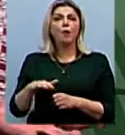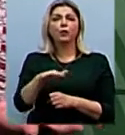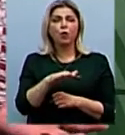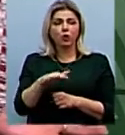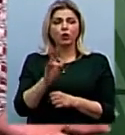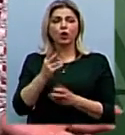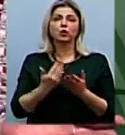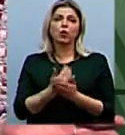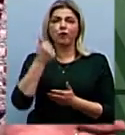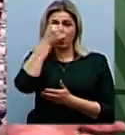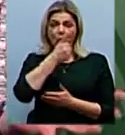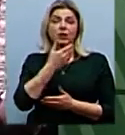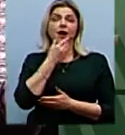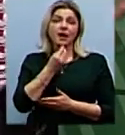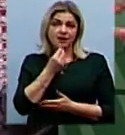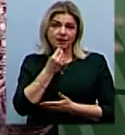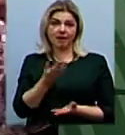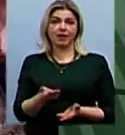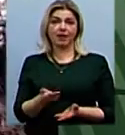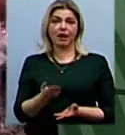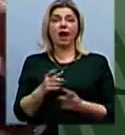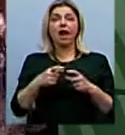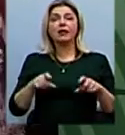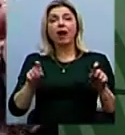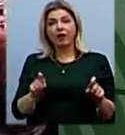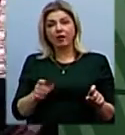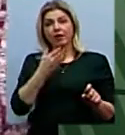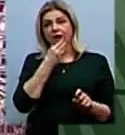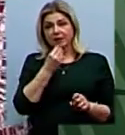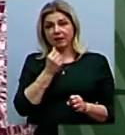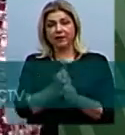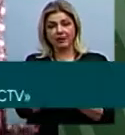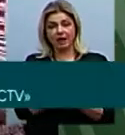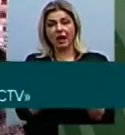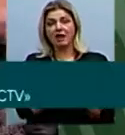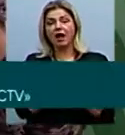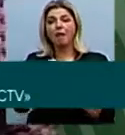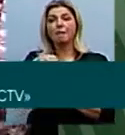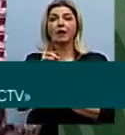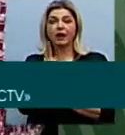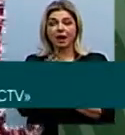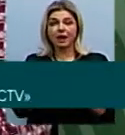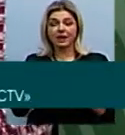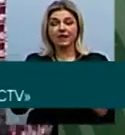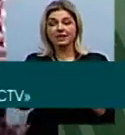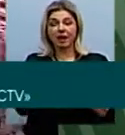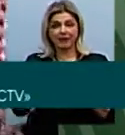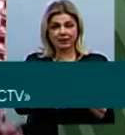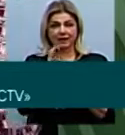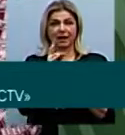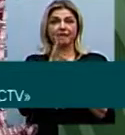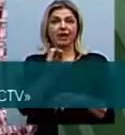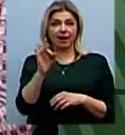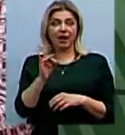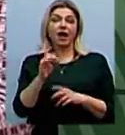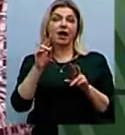Новому году красивая, там лавочку там такую красивую около Макдональдса показали, этот скверик отреставрированный с надписью